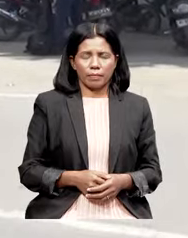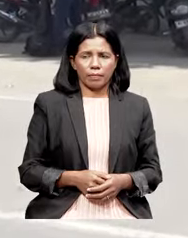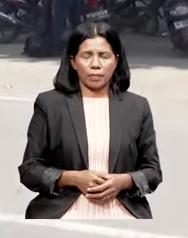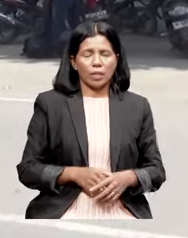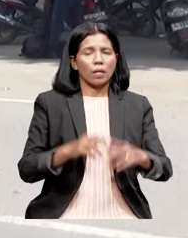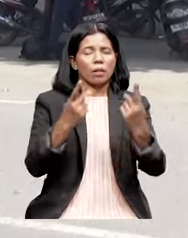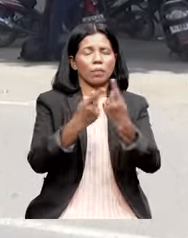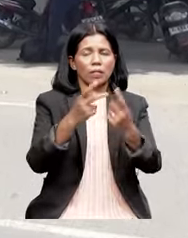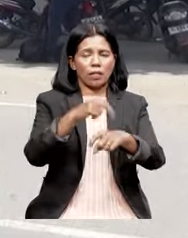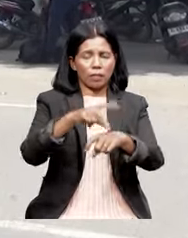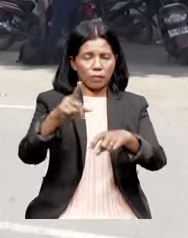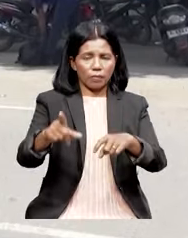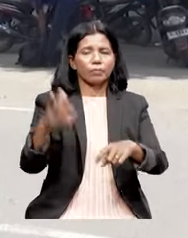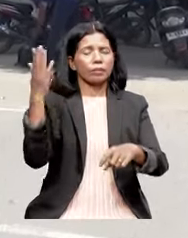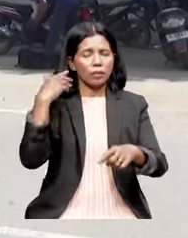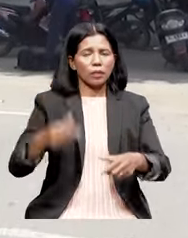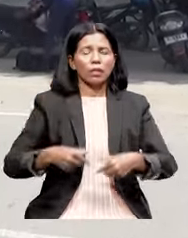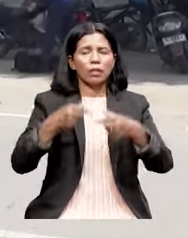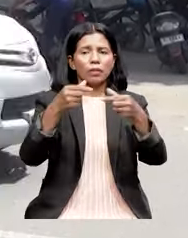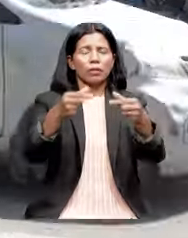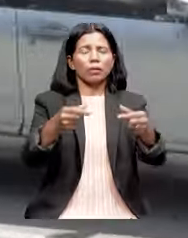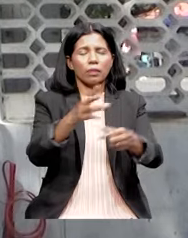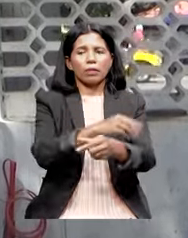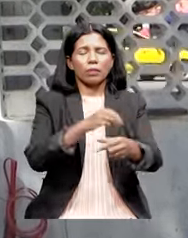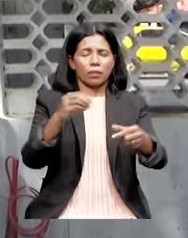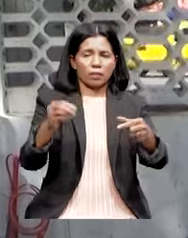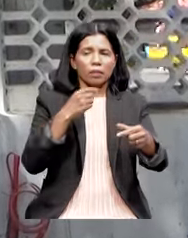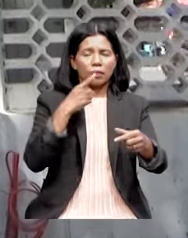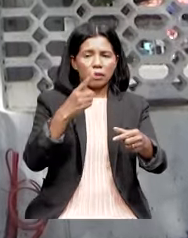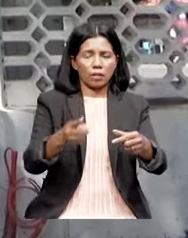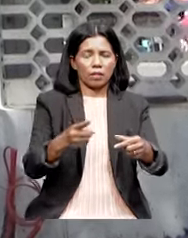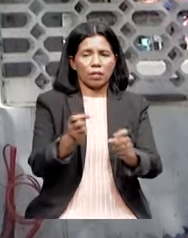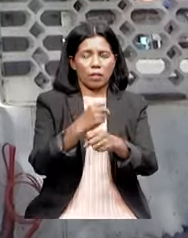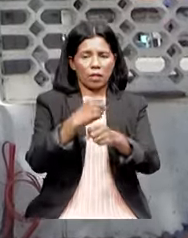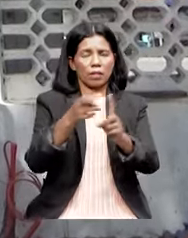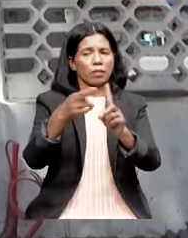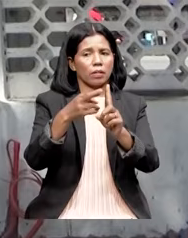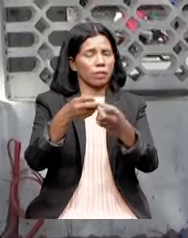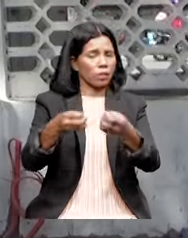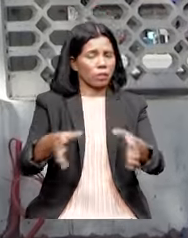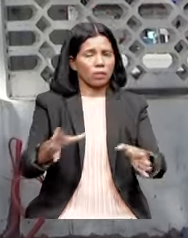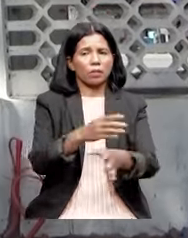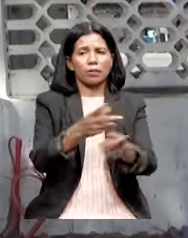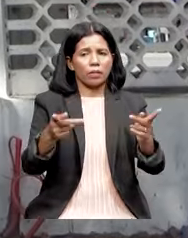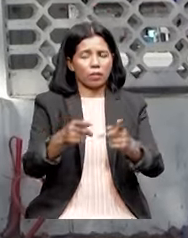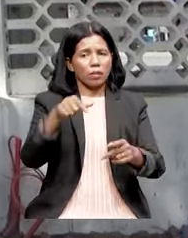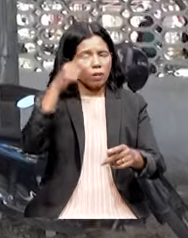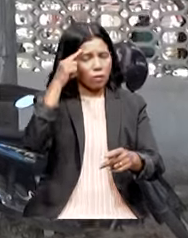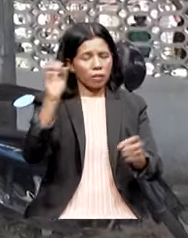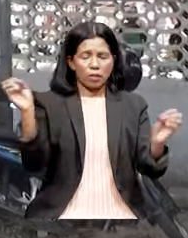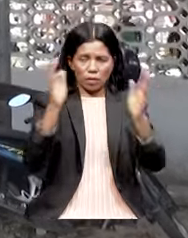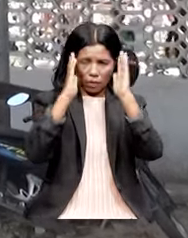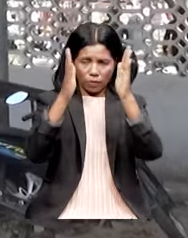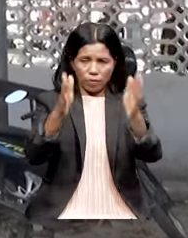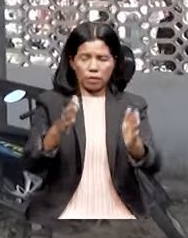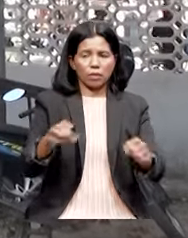Companhia Nacional Nebe Anterior Fofiar ho dikonstrui monumento Masakre Santa Cruz, rezeita abandono construção refere, mai be governo maklai seriedade